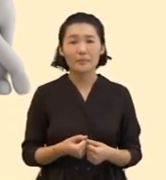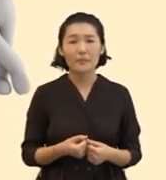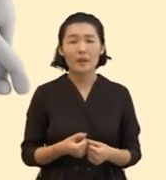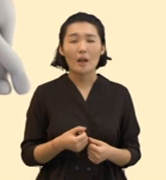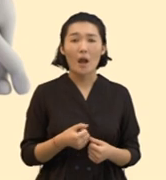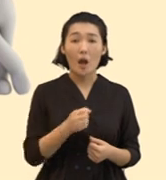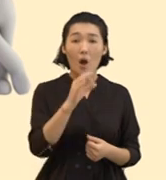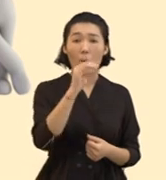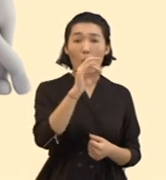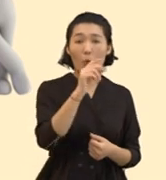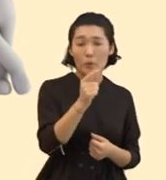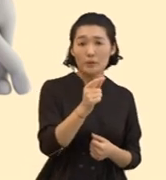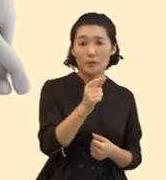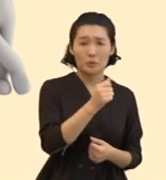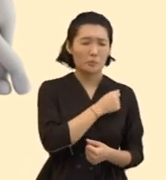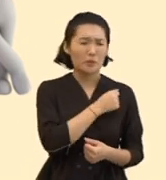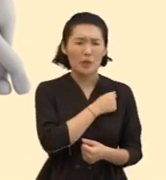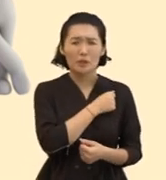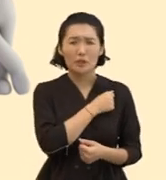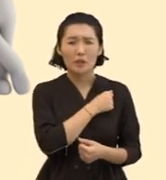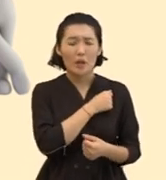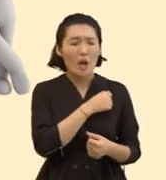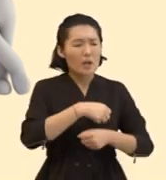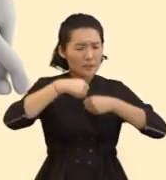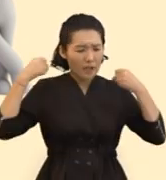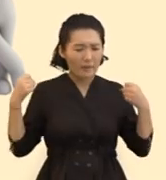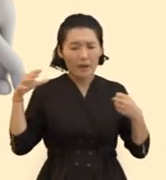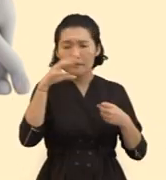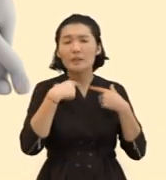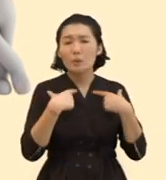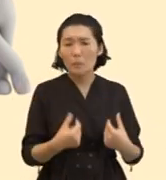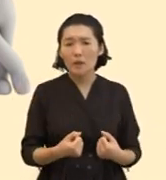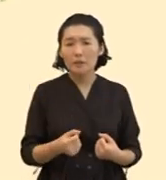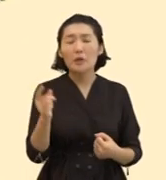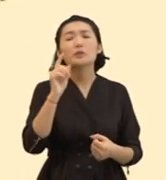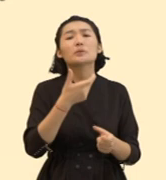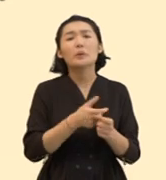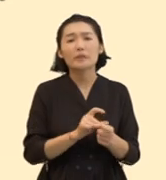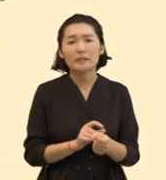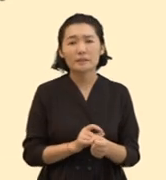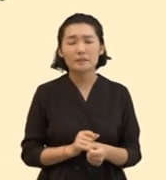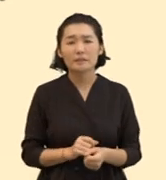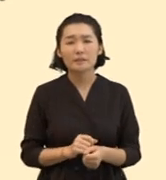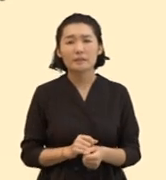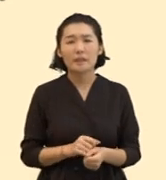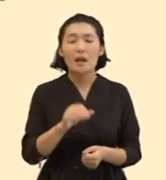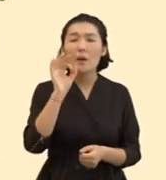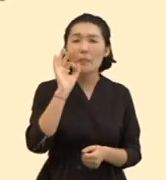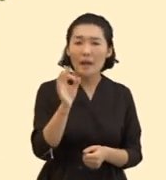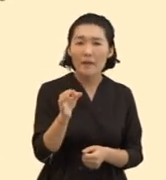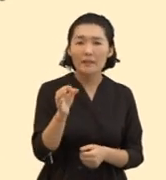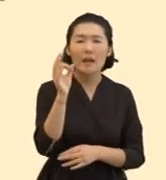осенью с бедняжке сорвали все рубашки что это такое конечно же дерево